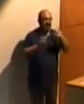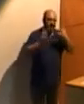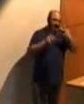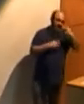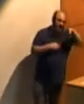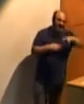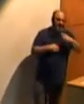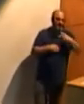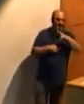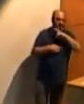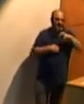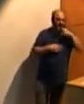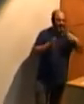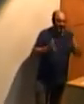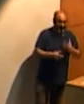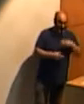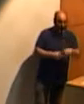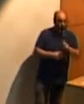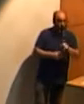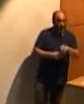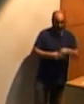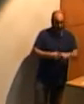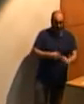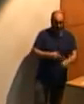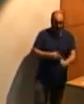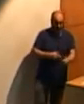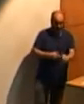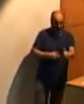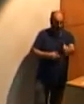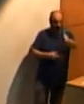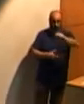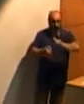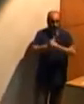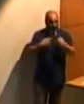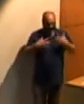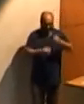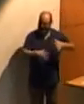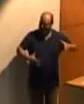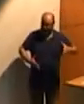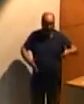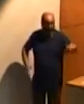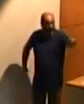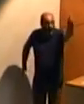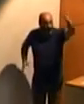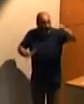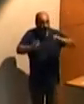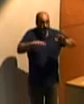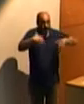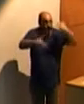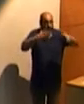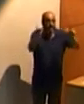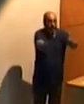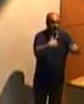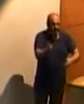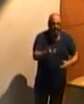golem et bien annoncé que le golem peut échapper à son créateur et on dit souvent que je sais pas si vous avez remarqué quelque chose extrêmement intéressant si dans la salle des